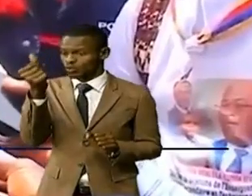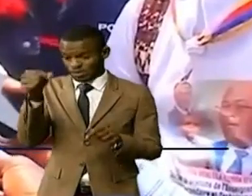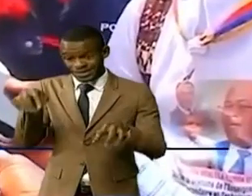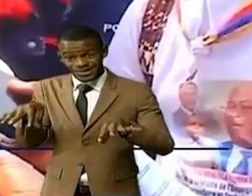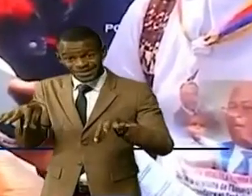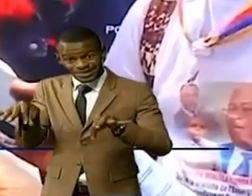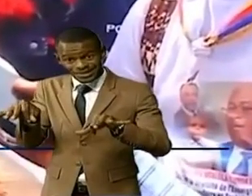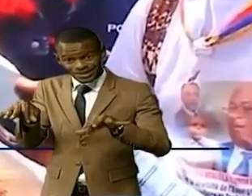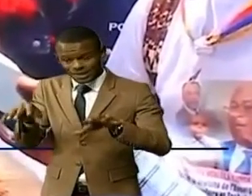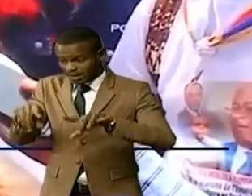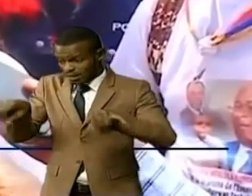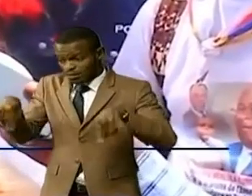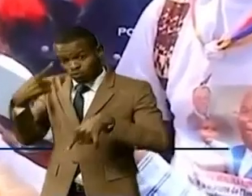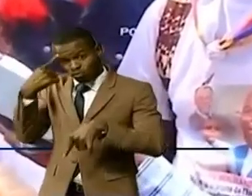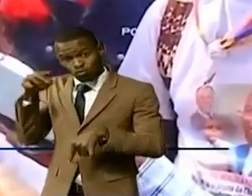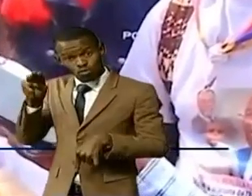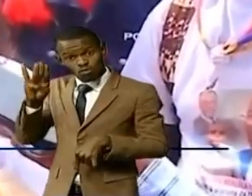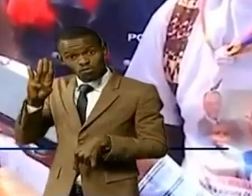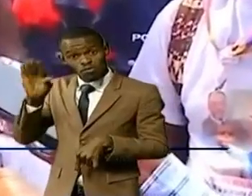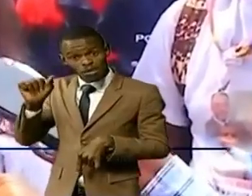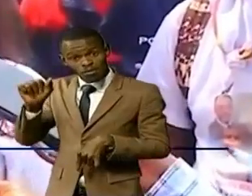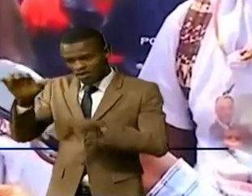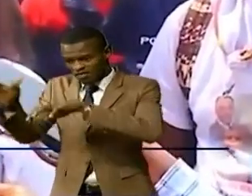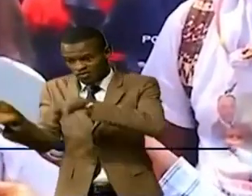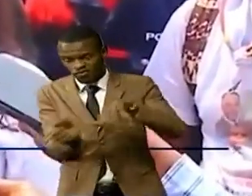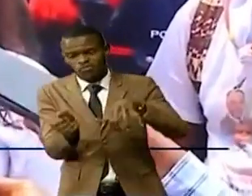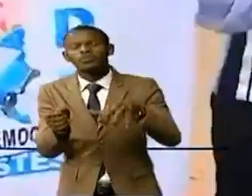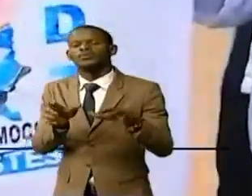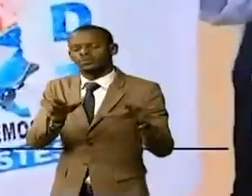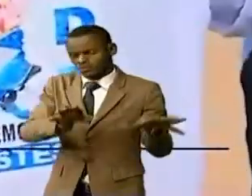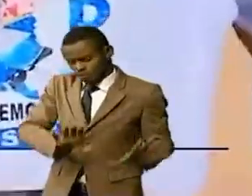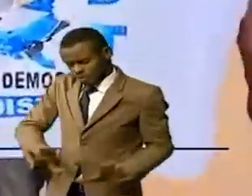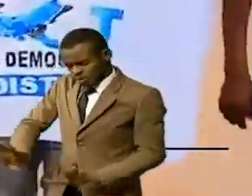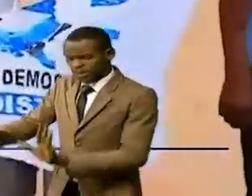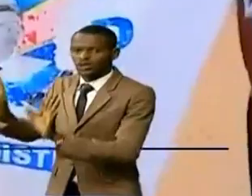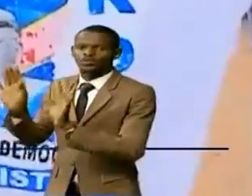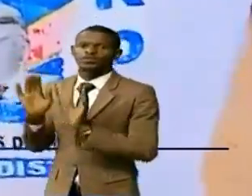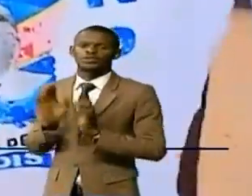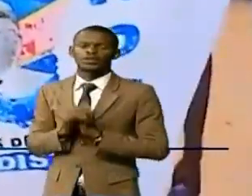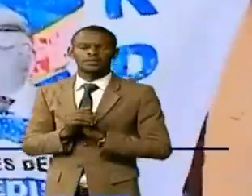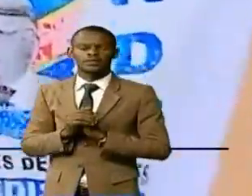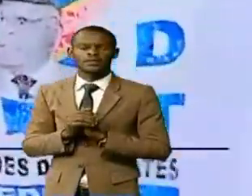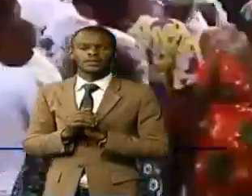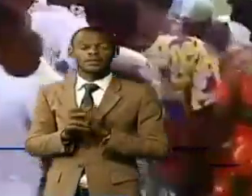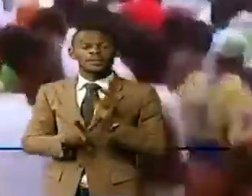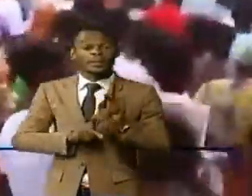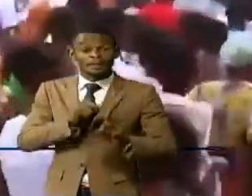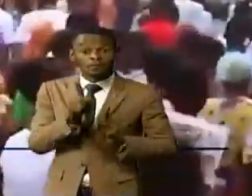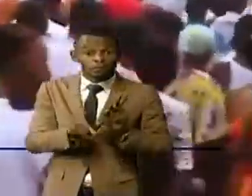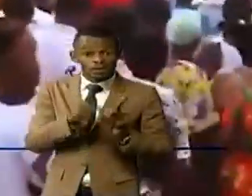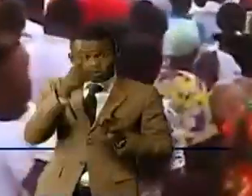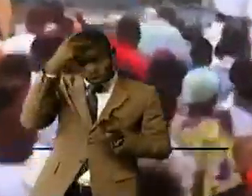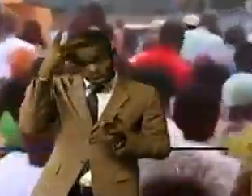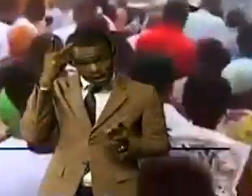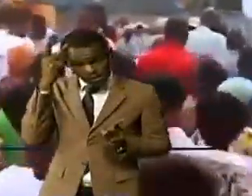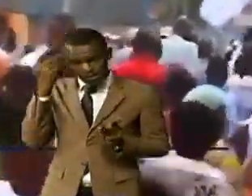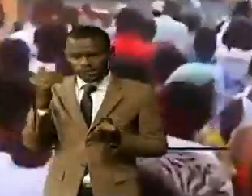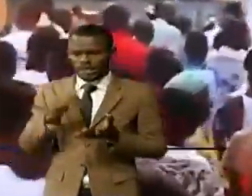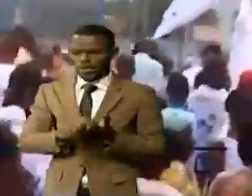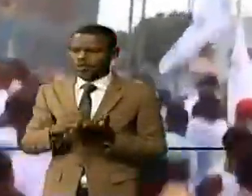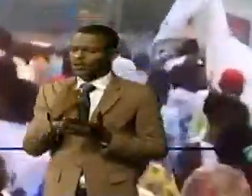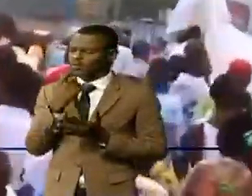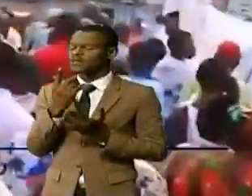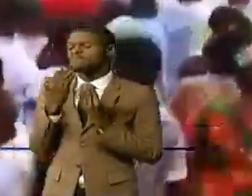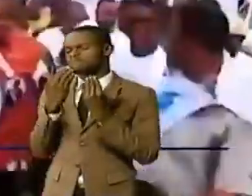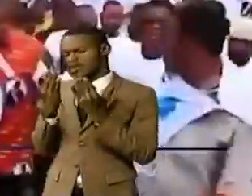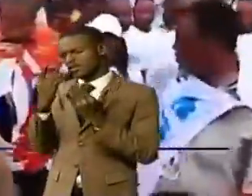l'État congolais de ses réserves les plus stratégiques. La population du Kasaï oriental a aussi salué la gratuité de l'enseignement de